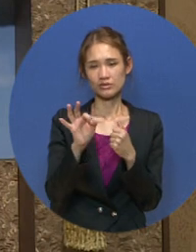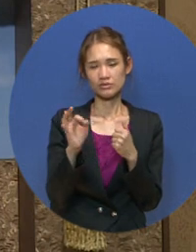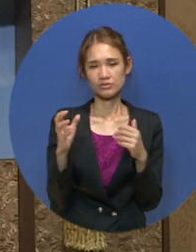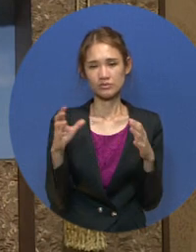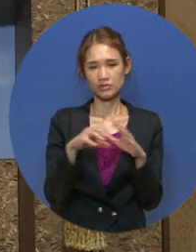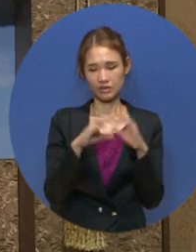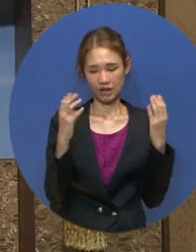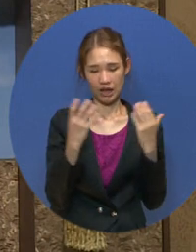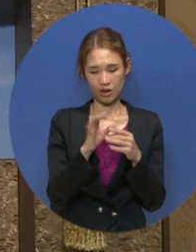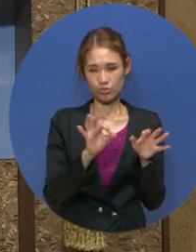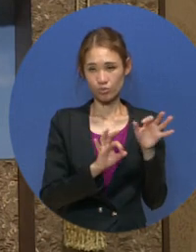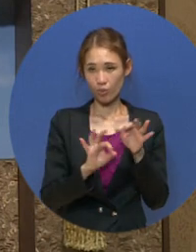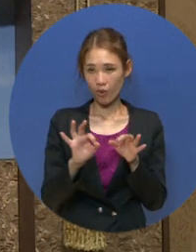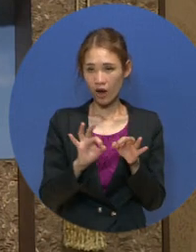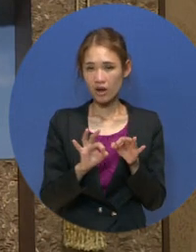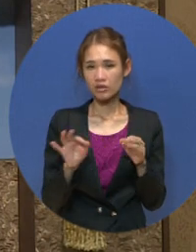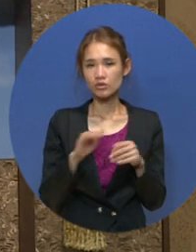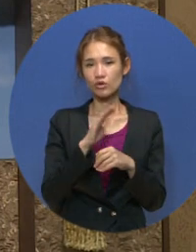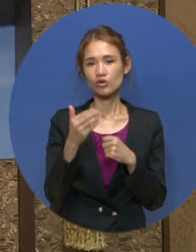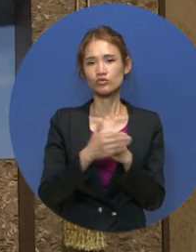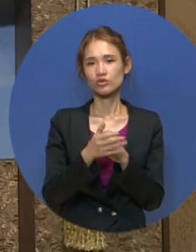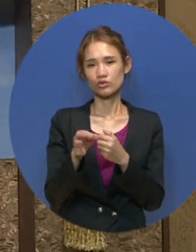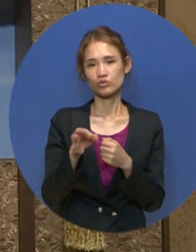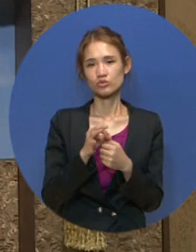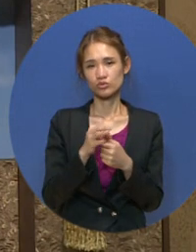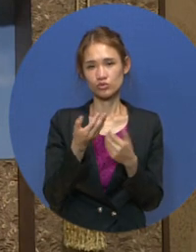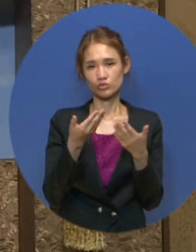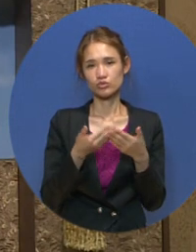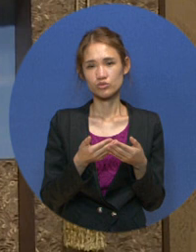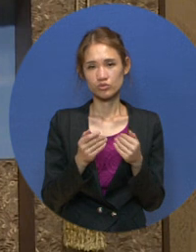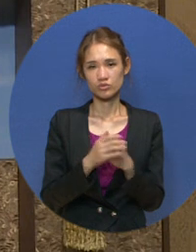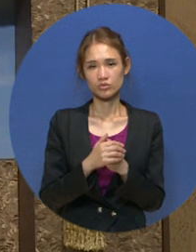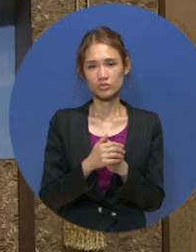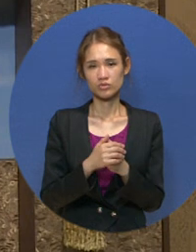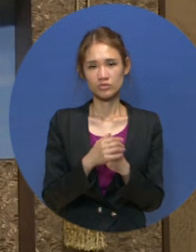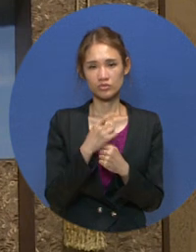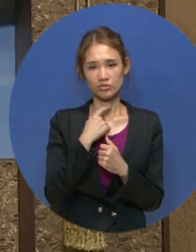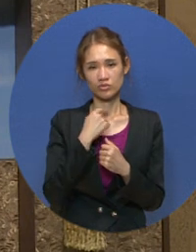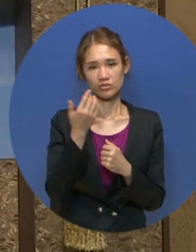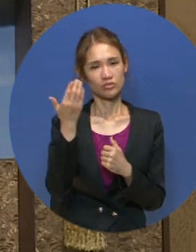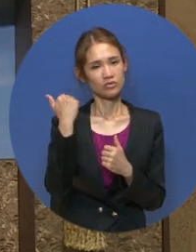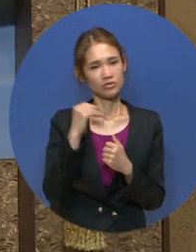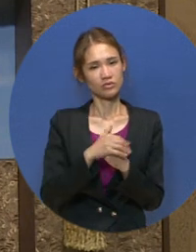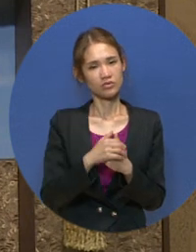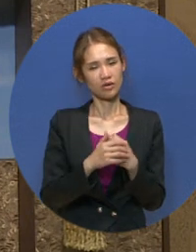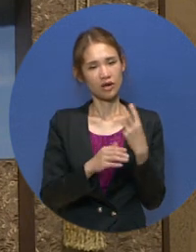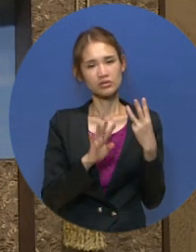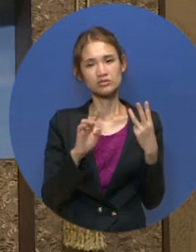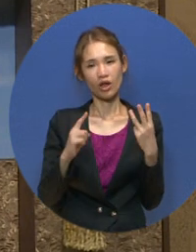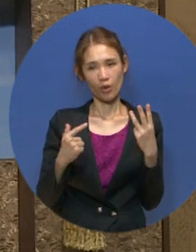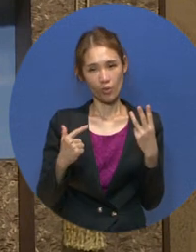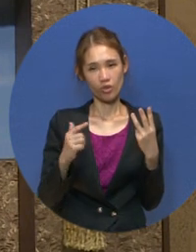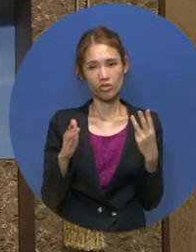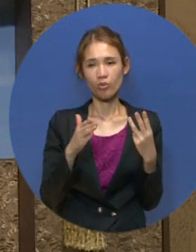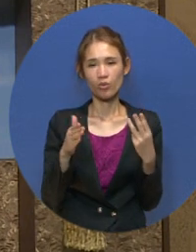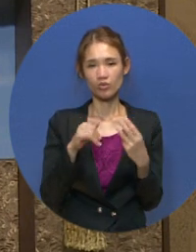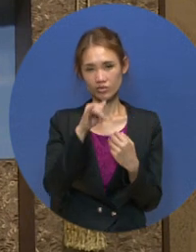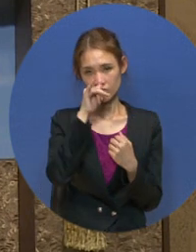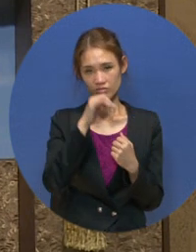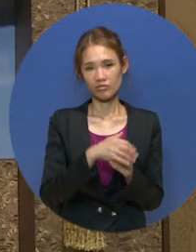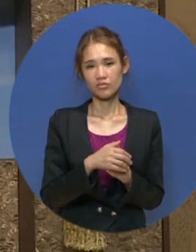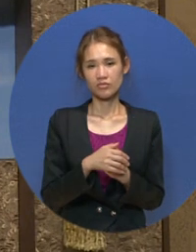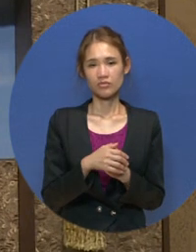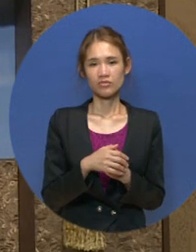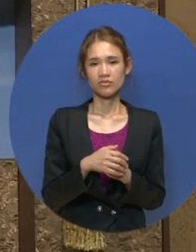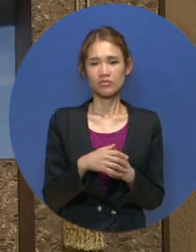후원금까지 모아서 저희 쪽으로 후원금을 전달해 주시는 일들이 네. 최근에 한 세 차례 정도 있었습니다. 와.